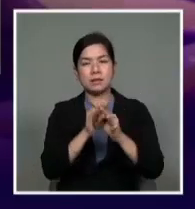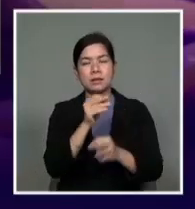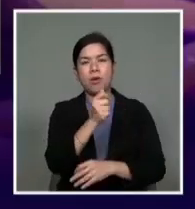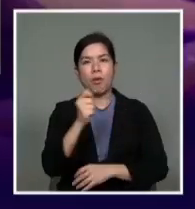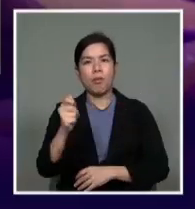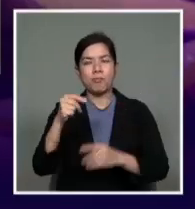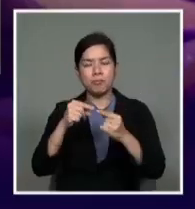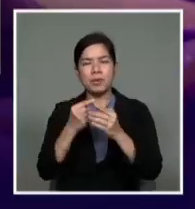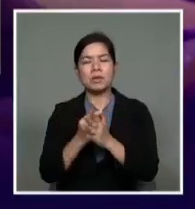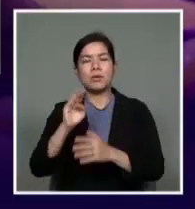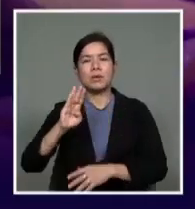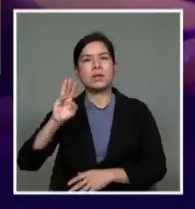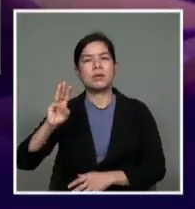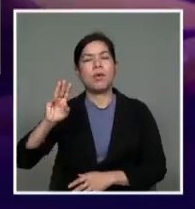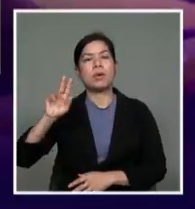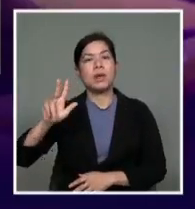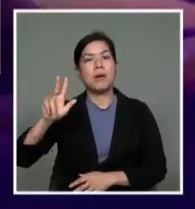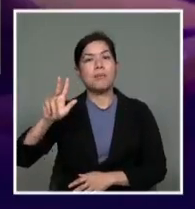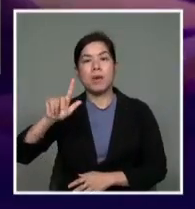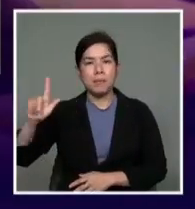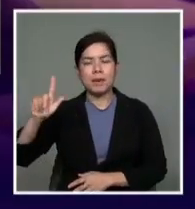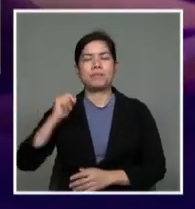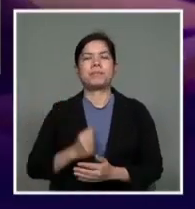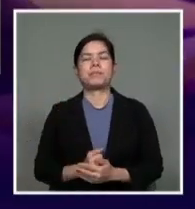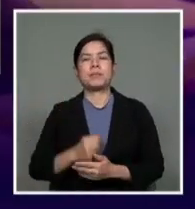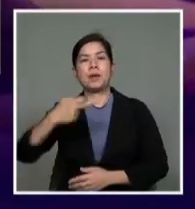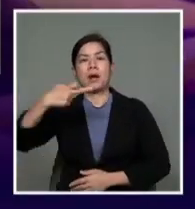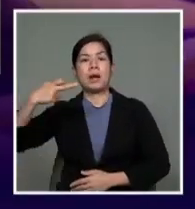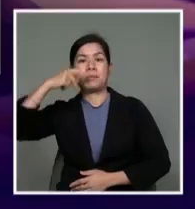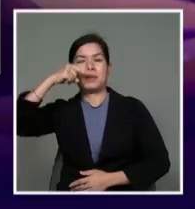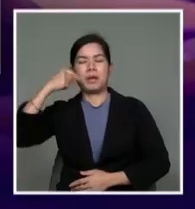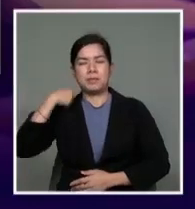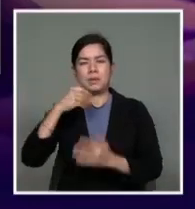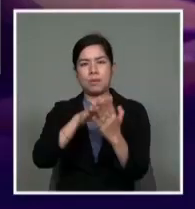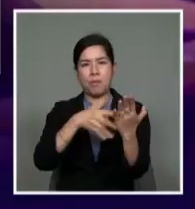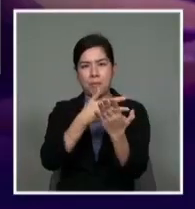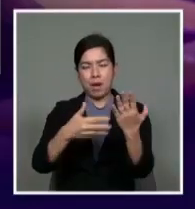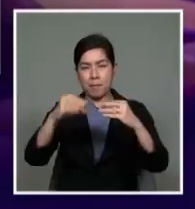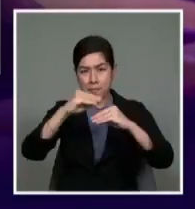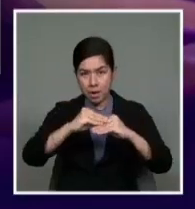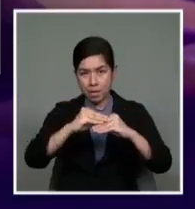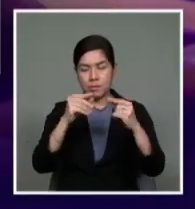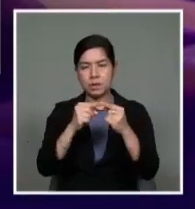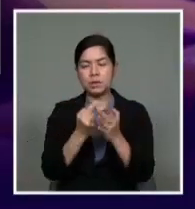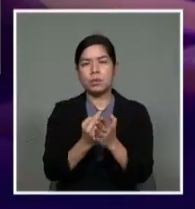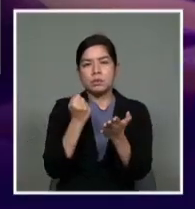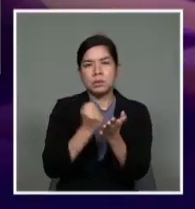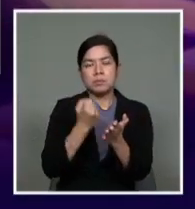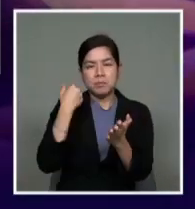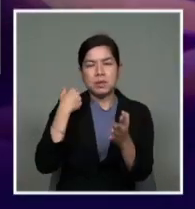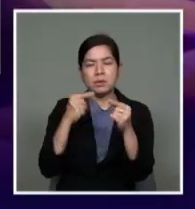ณ463ล้านบาทขณะเดียวกันการบินไทยยังมีแผนจะเพิ่มทุนจดทะเบียนอีกประมาณ